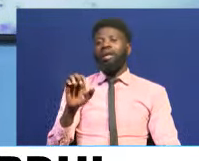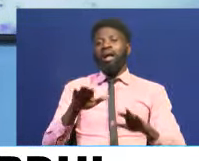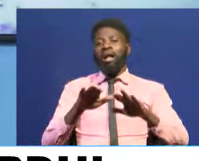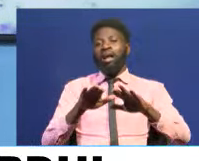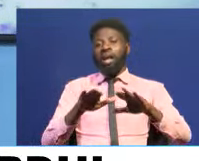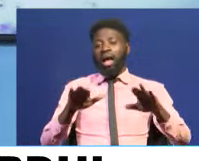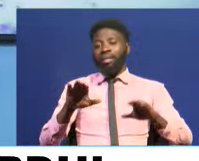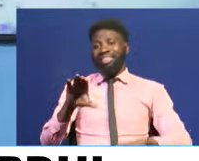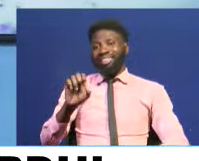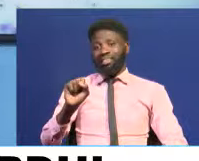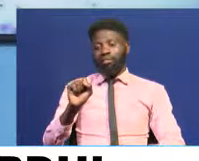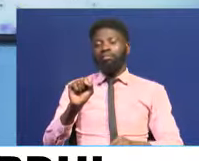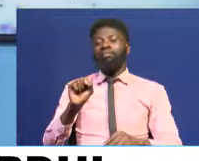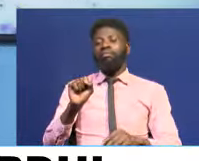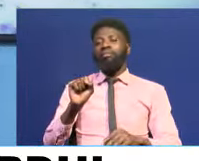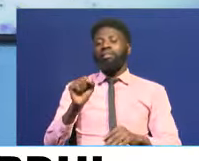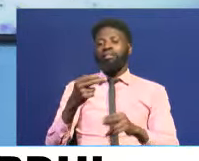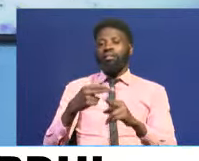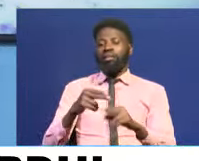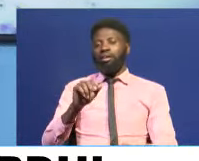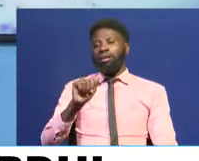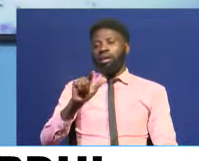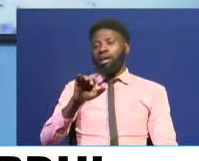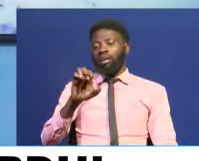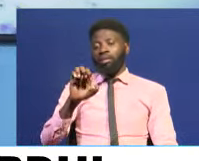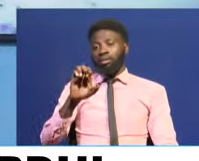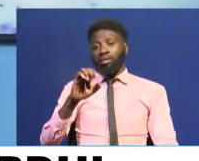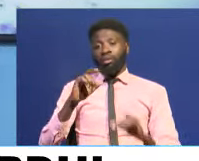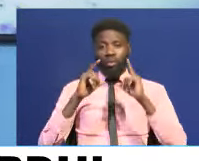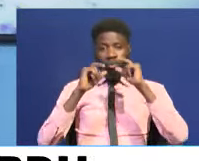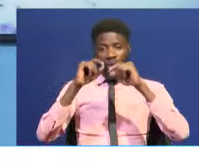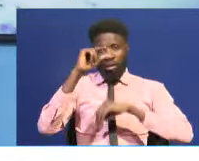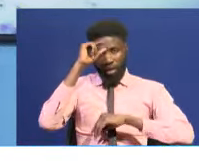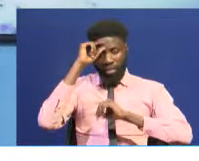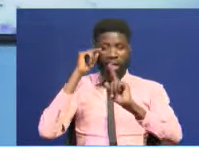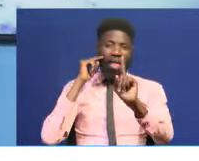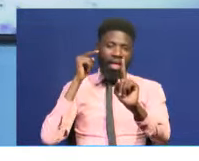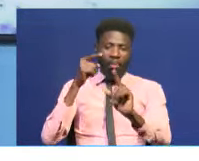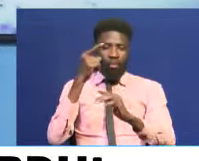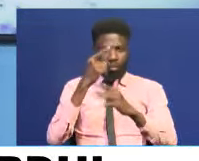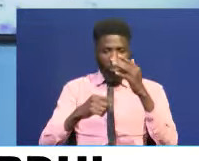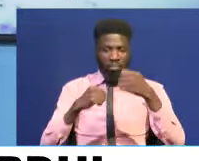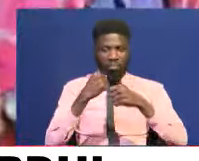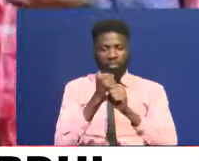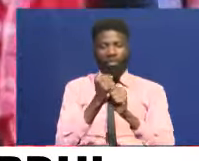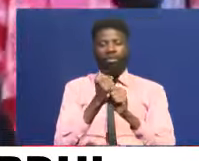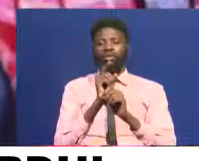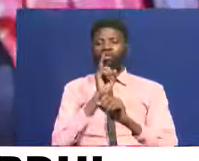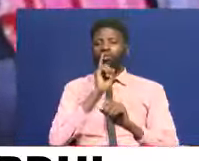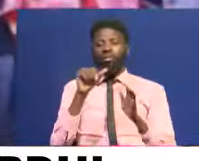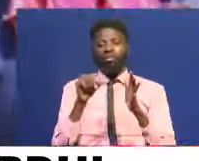katika umiliki wa ardhi kwa ajili ya maendeleo ya kiuchumi na utulivu wa kijamii.